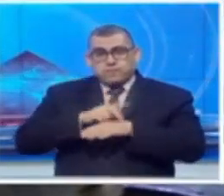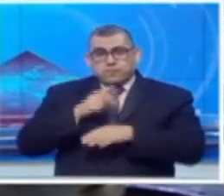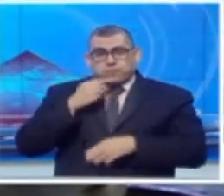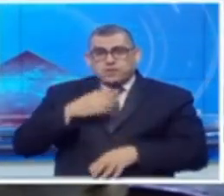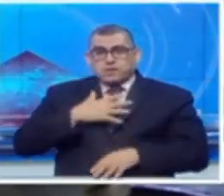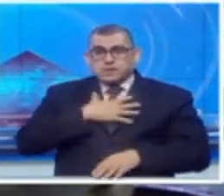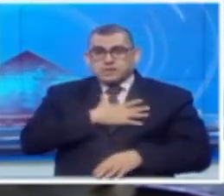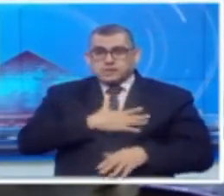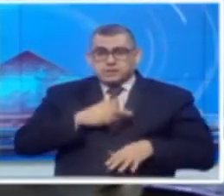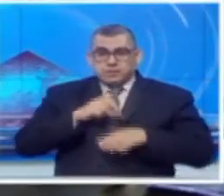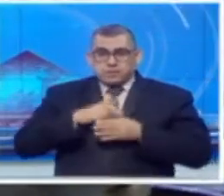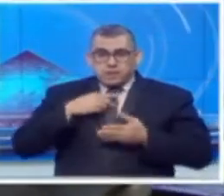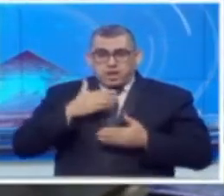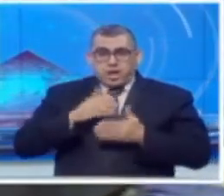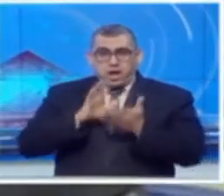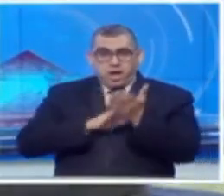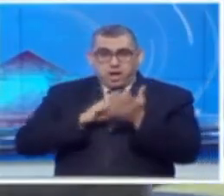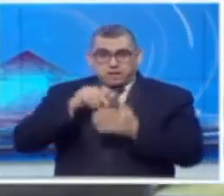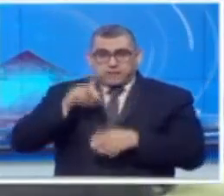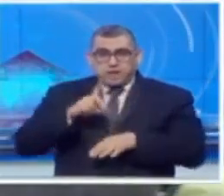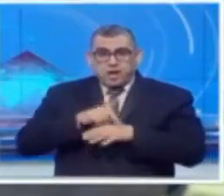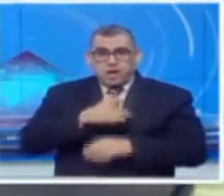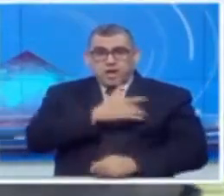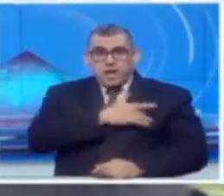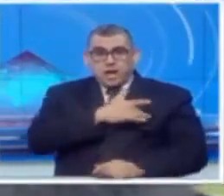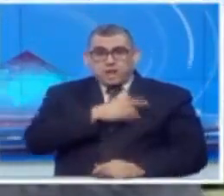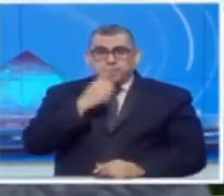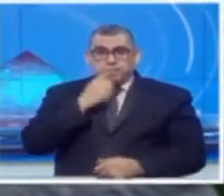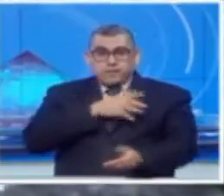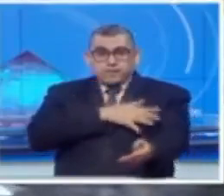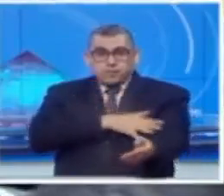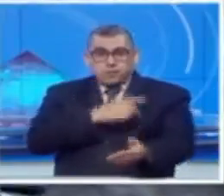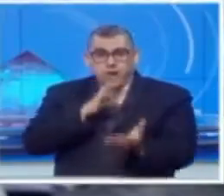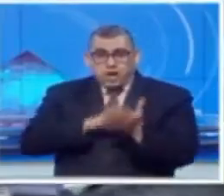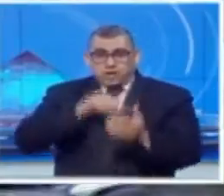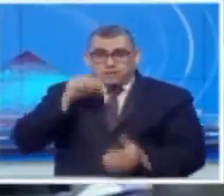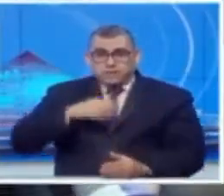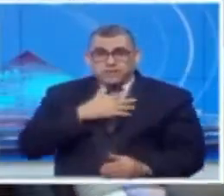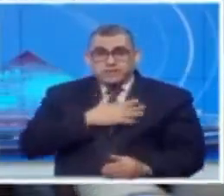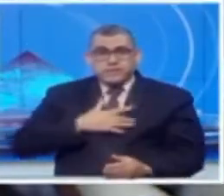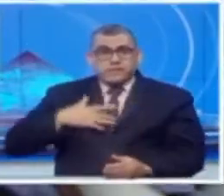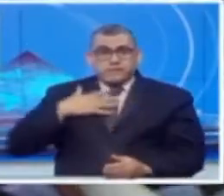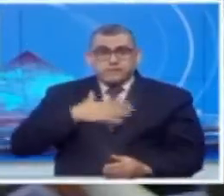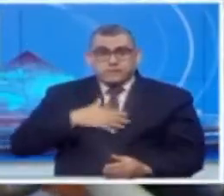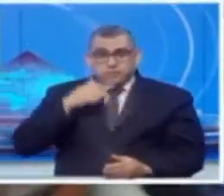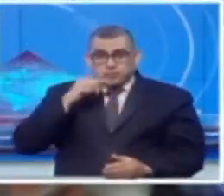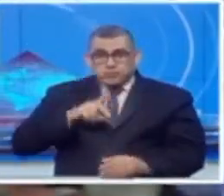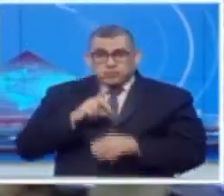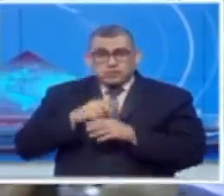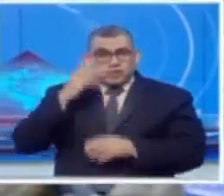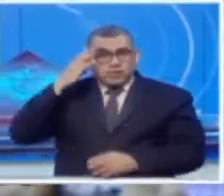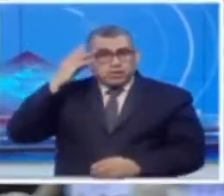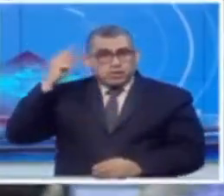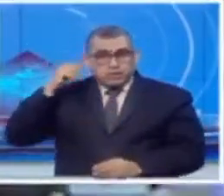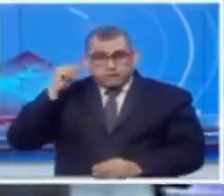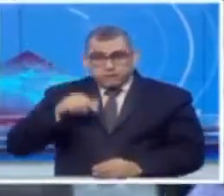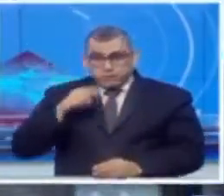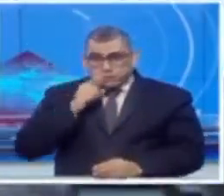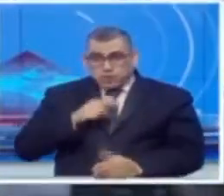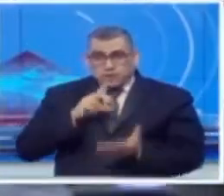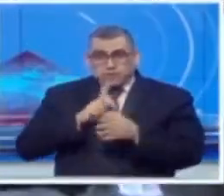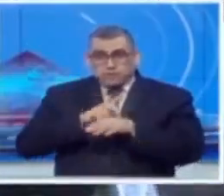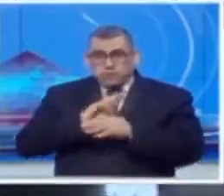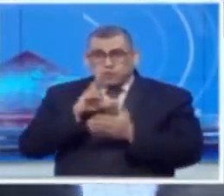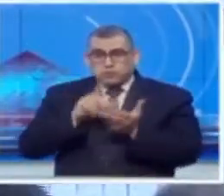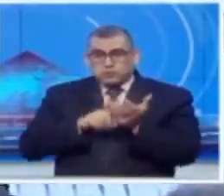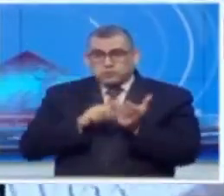الرئة والحالات المتقدمة لأمراض القلب والأوعية الدموية والأمراض النفسية والزهايمر. ودي اللي مفروض يعني برضو